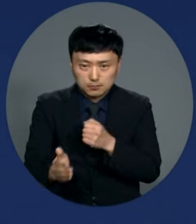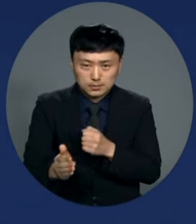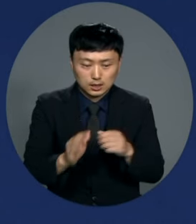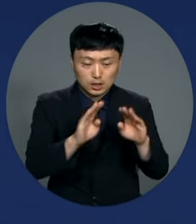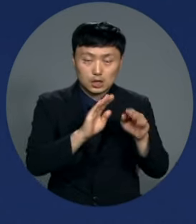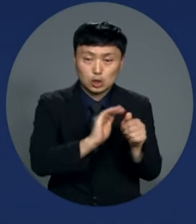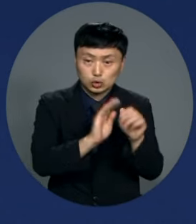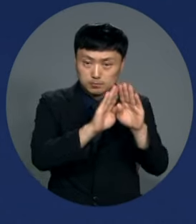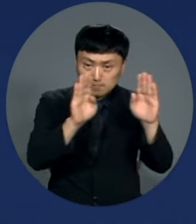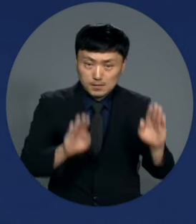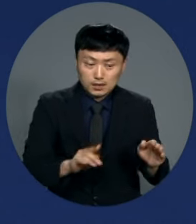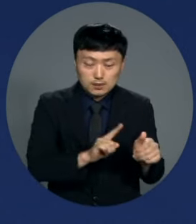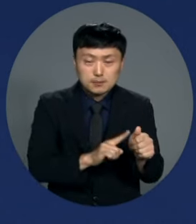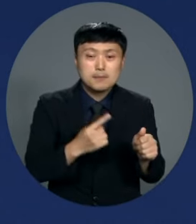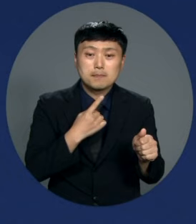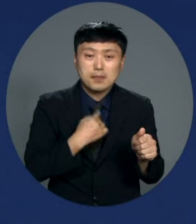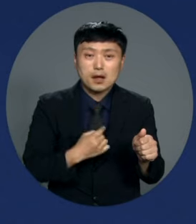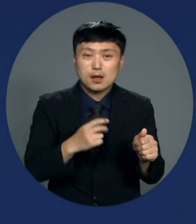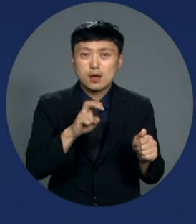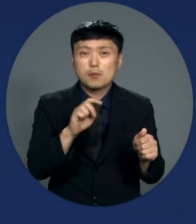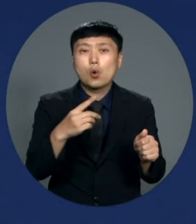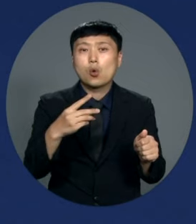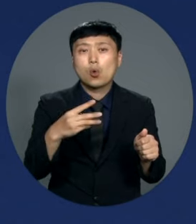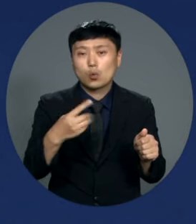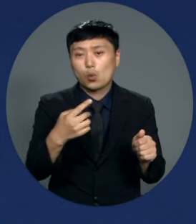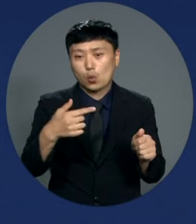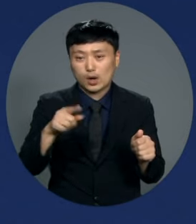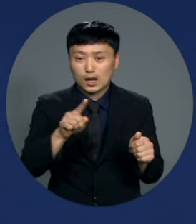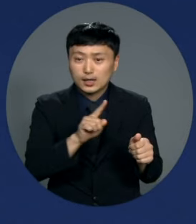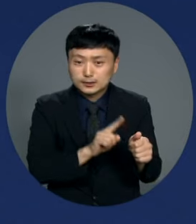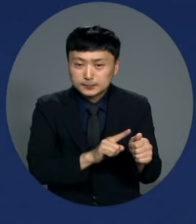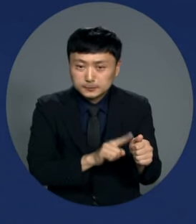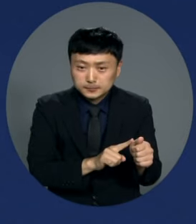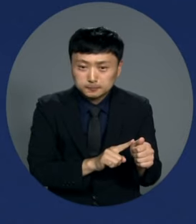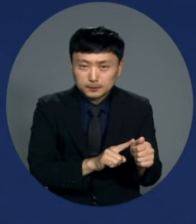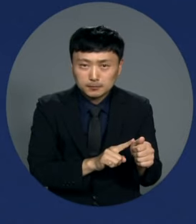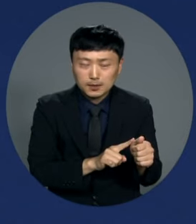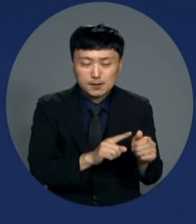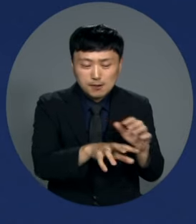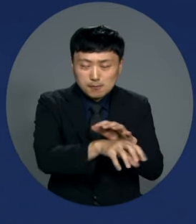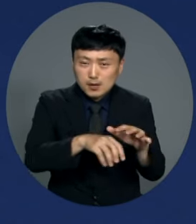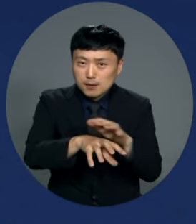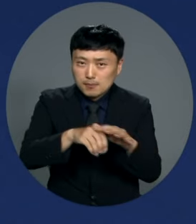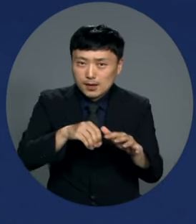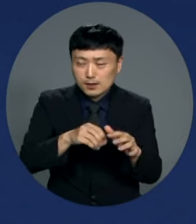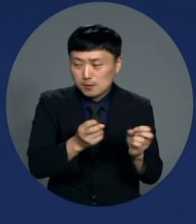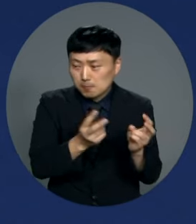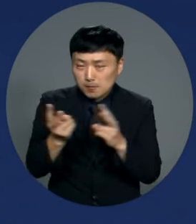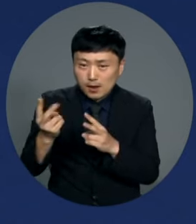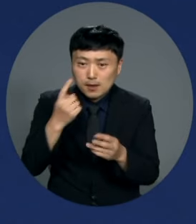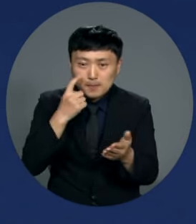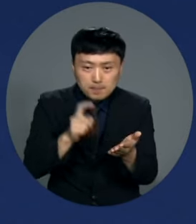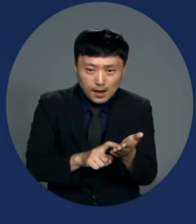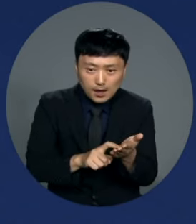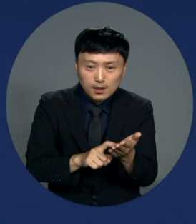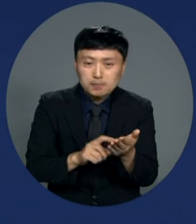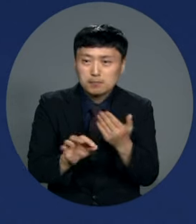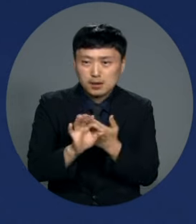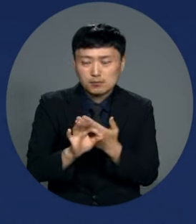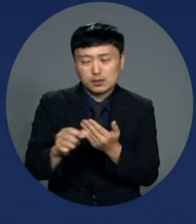경주박물관장 했던인 모로가 히데오가 실제 그런 일을 했다라고 하는 것이 밝혀진다면 특히